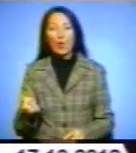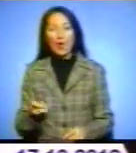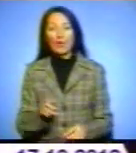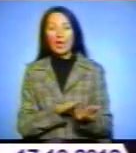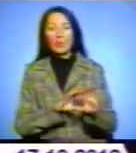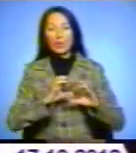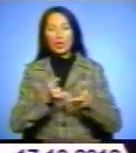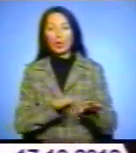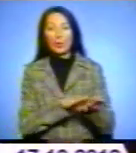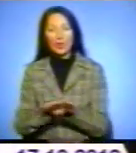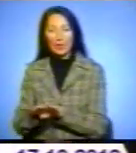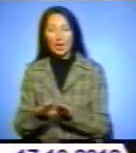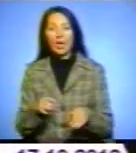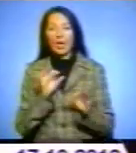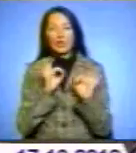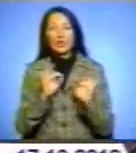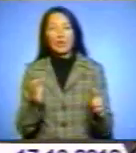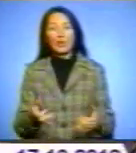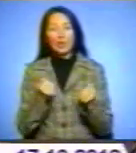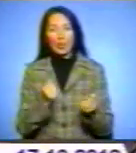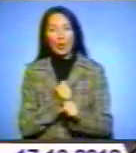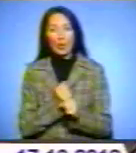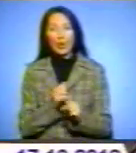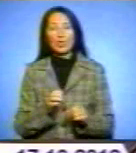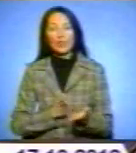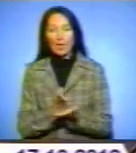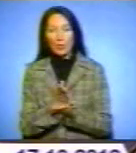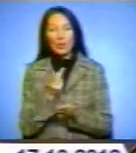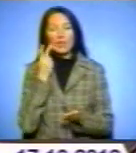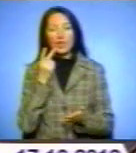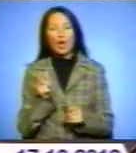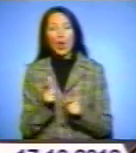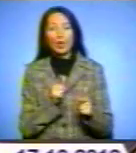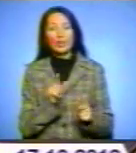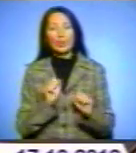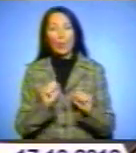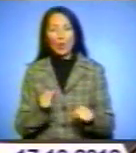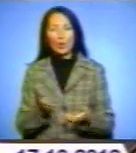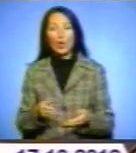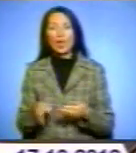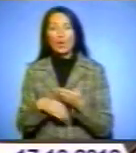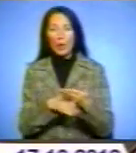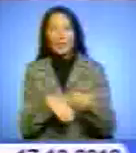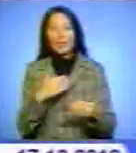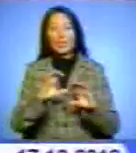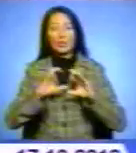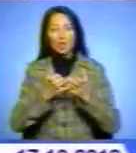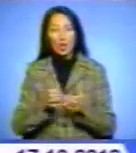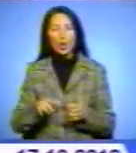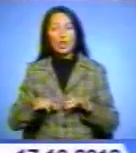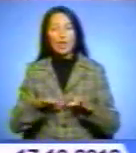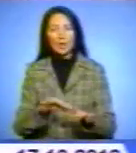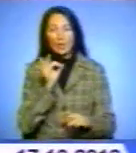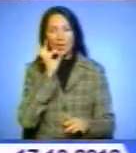висловив підтримку її роботі в цьому напрямку. «Я завжди готовий, чим можу сприяти вашій міжнародній діяльності», – заявив глава держави під час